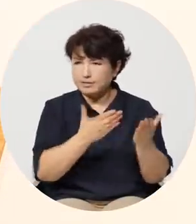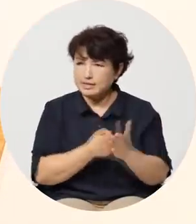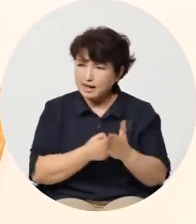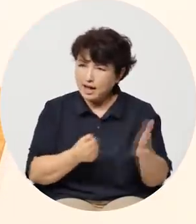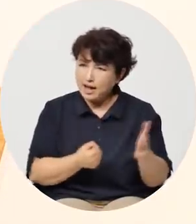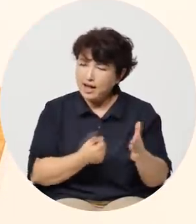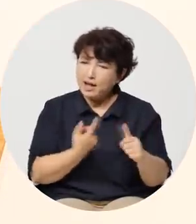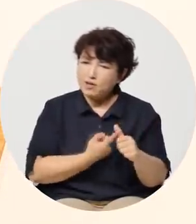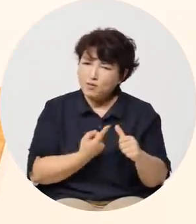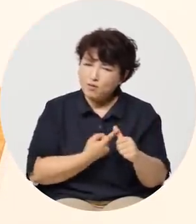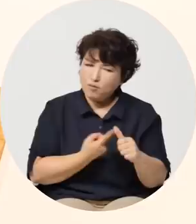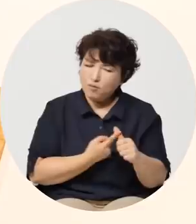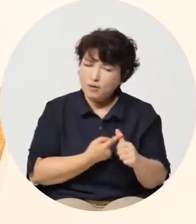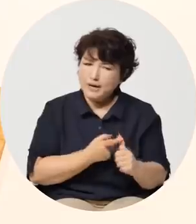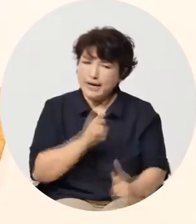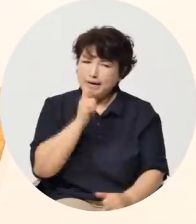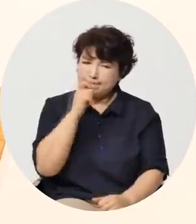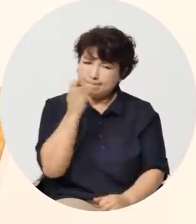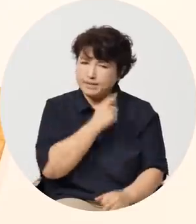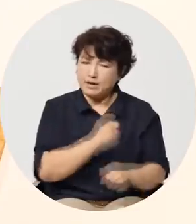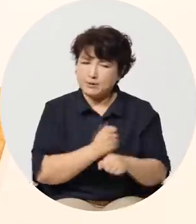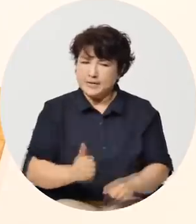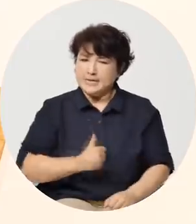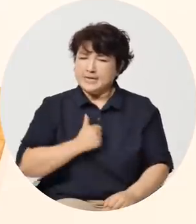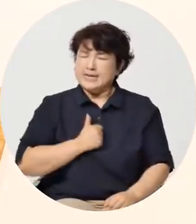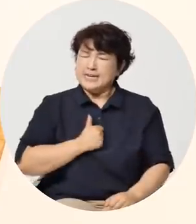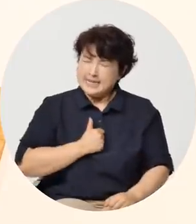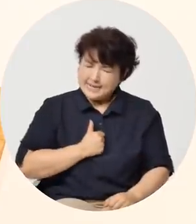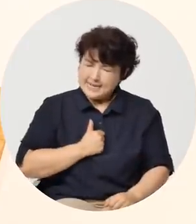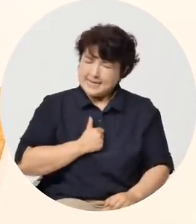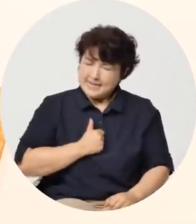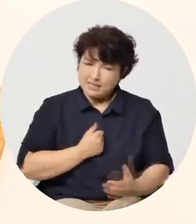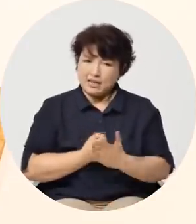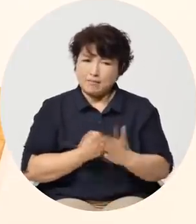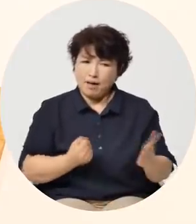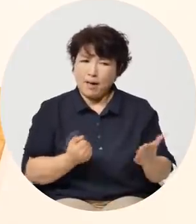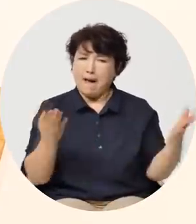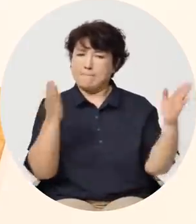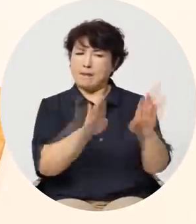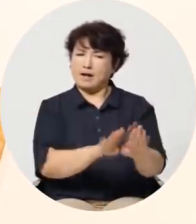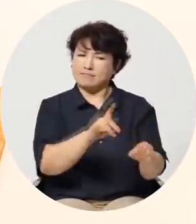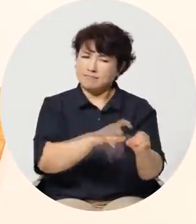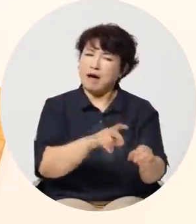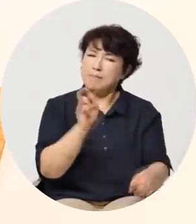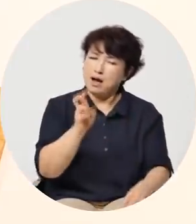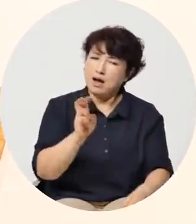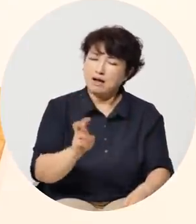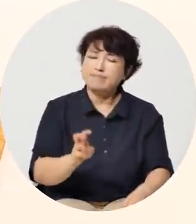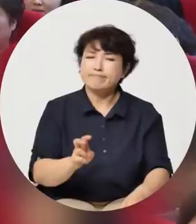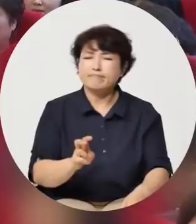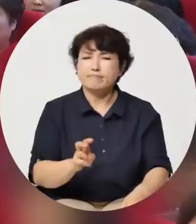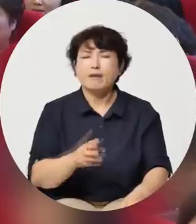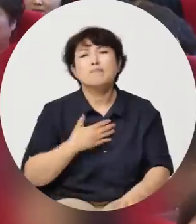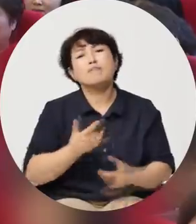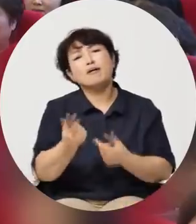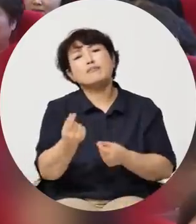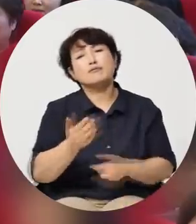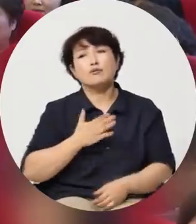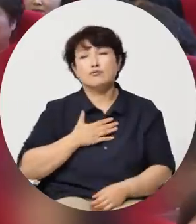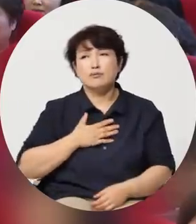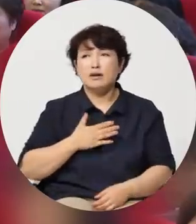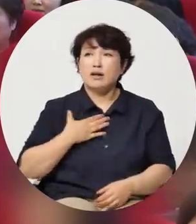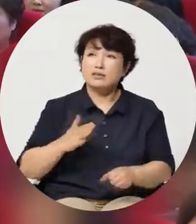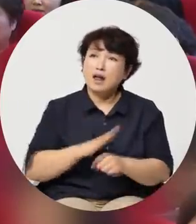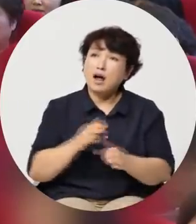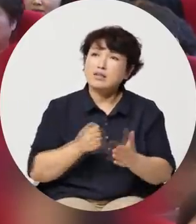사랑하니까 차마 욕은 못하고 어떤다. 분을 못 사게가 지 혼자 방에 들어가 있구나. 이렇게 생각해. 그렇게 아 그래 나를